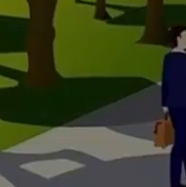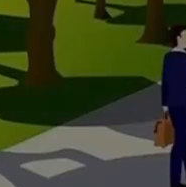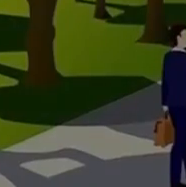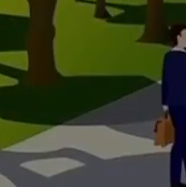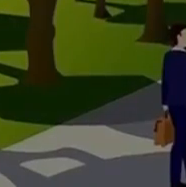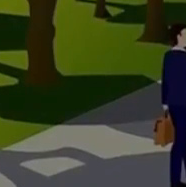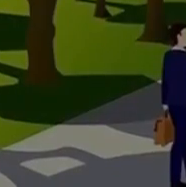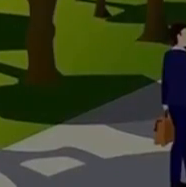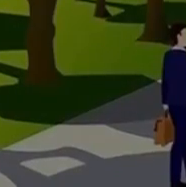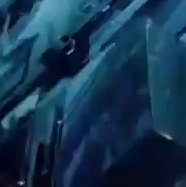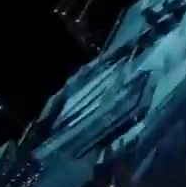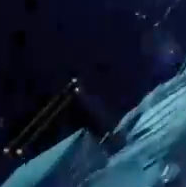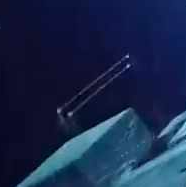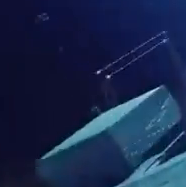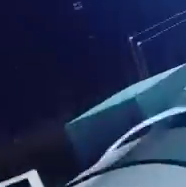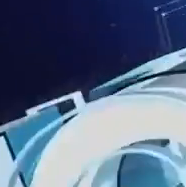ЖТСУ.